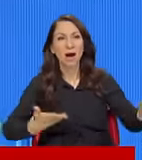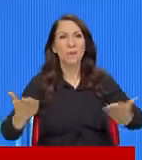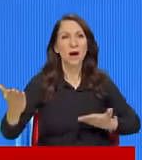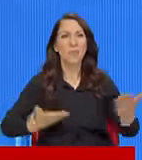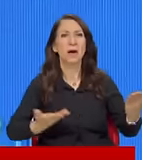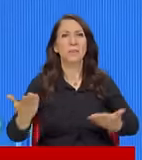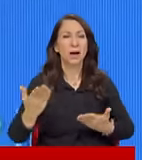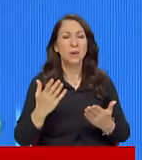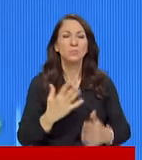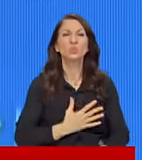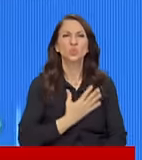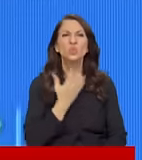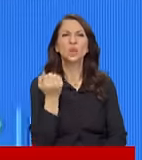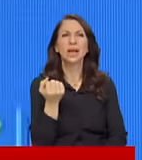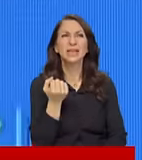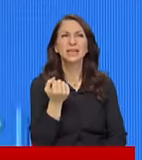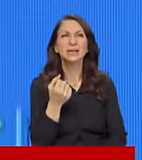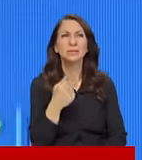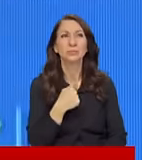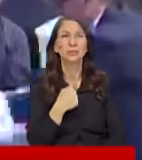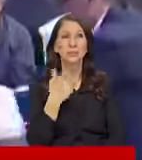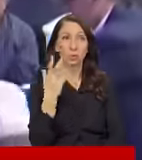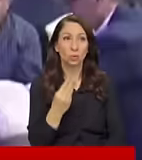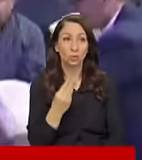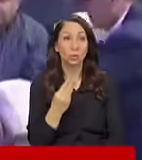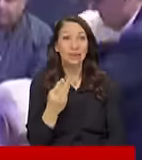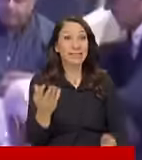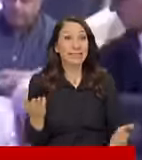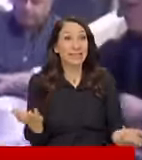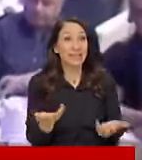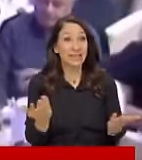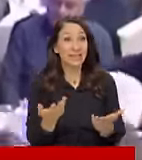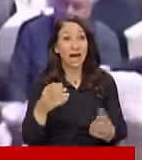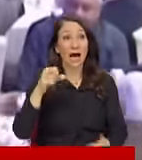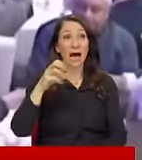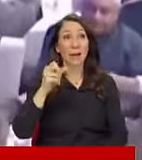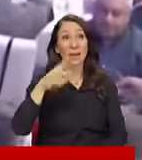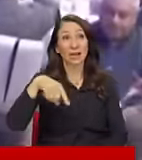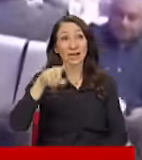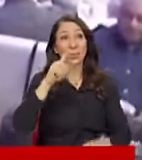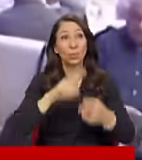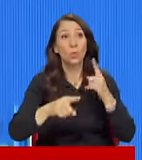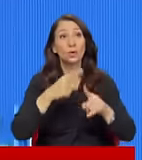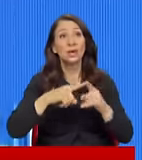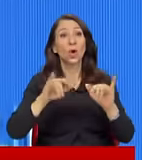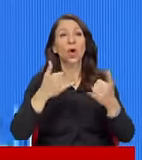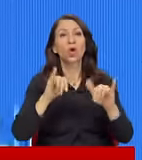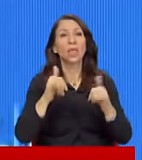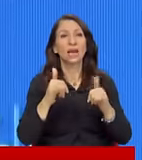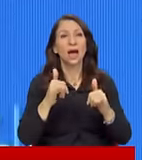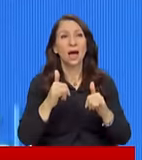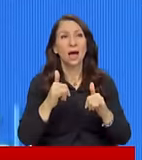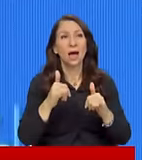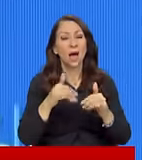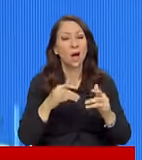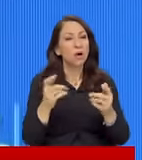ettiği de maalesef biz olduk. Nasıl ki AK Parti'nin siyasi dümenlerine,